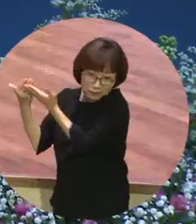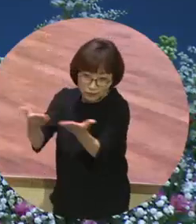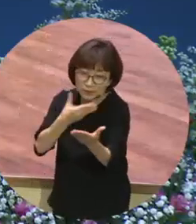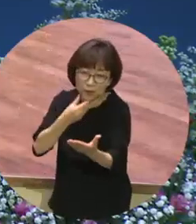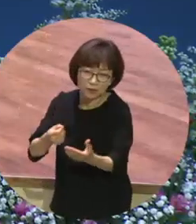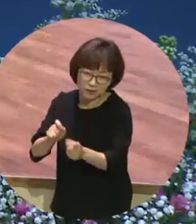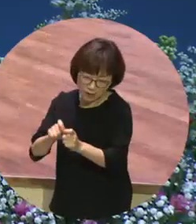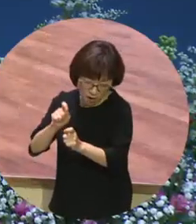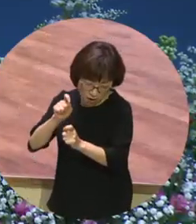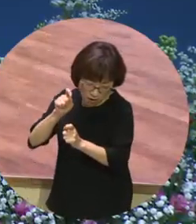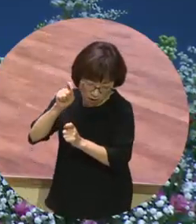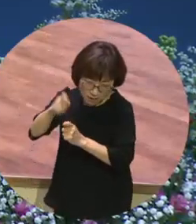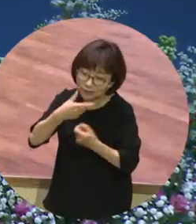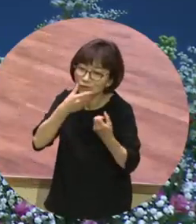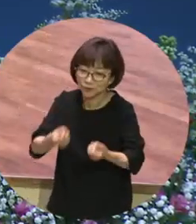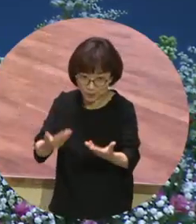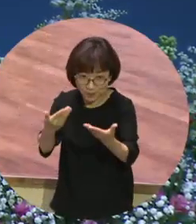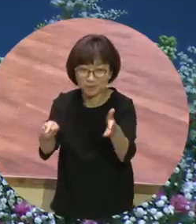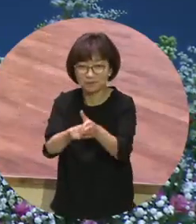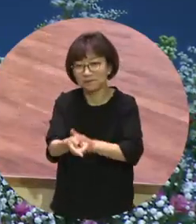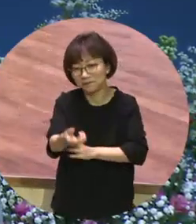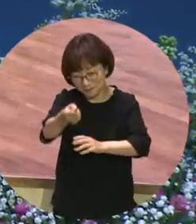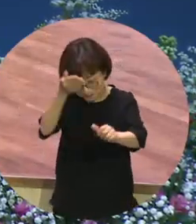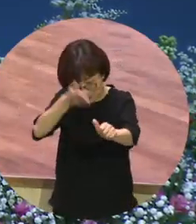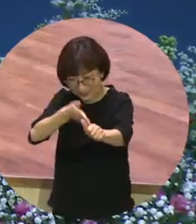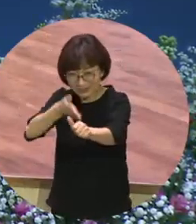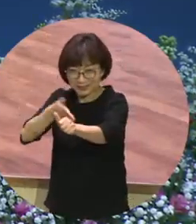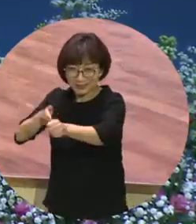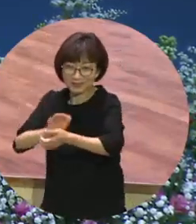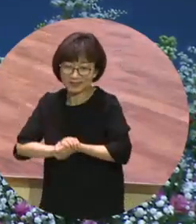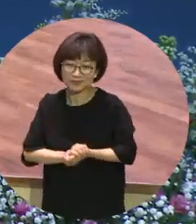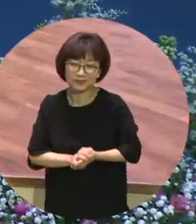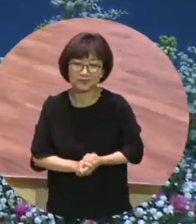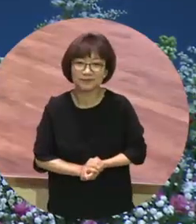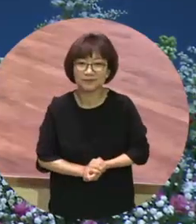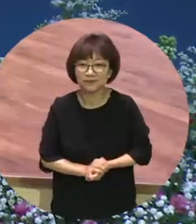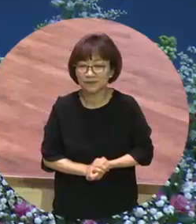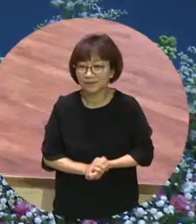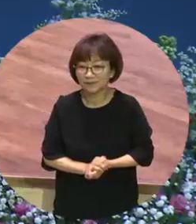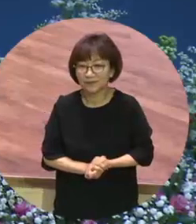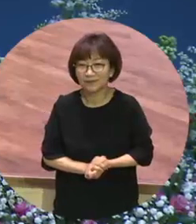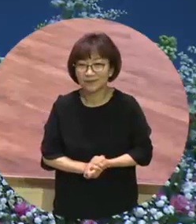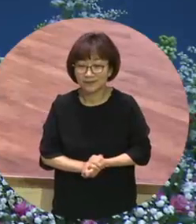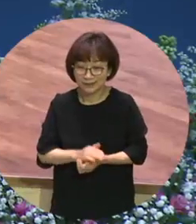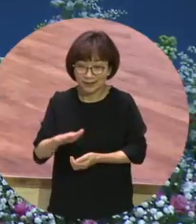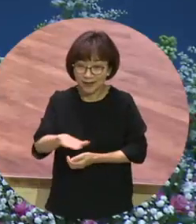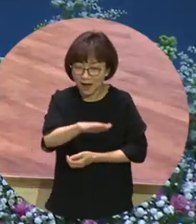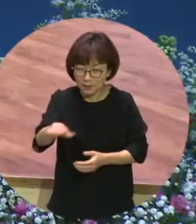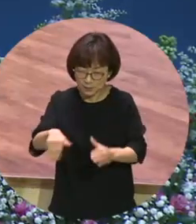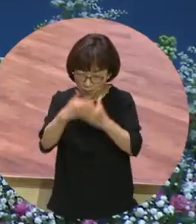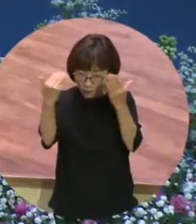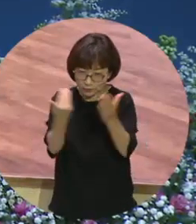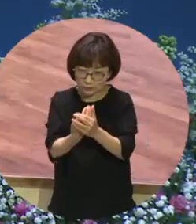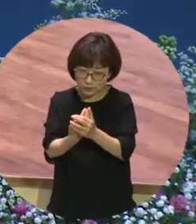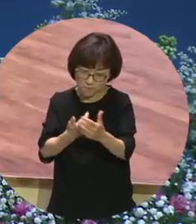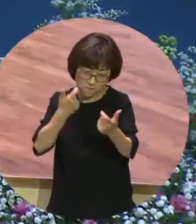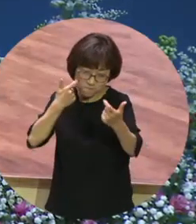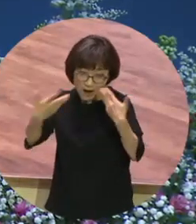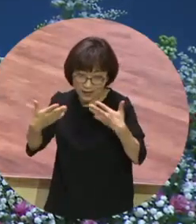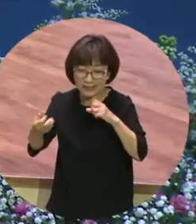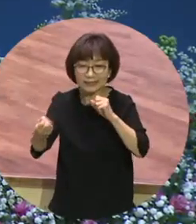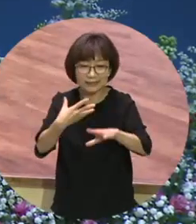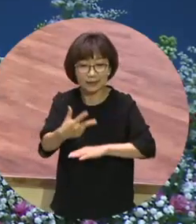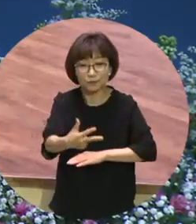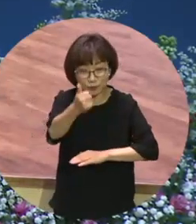줄 믿으시기 바랍니다. 본당 시대에 아무도 빠짐없이 이런 견고한 응답의 주역들 다 되시기를